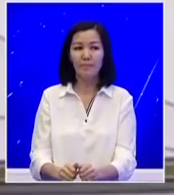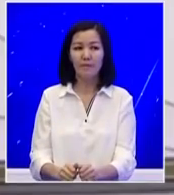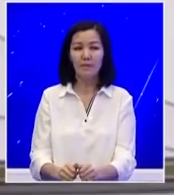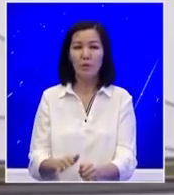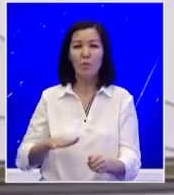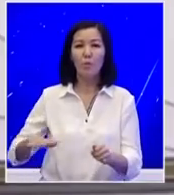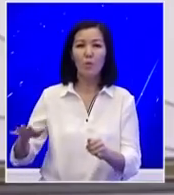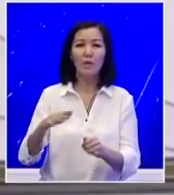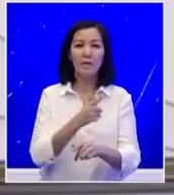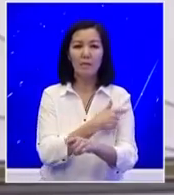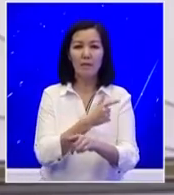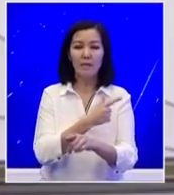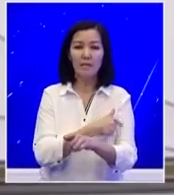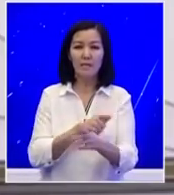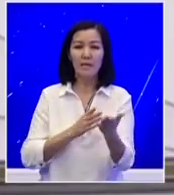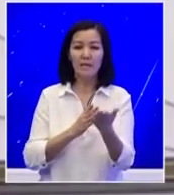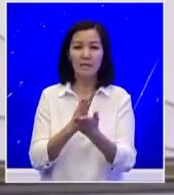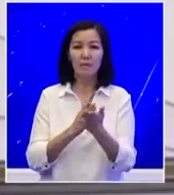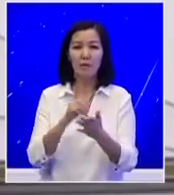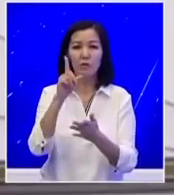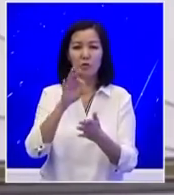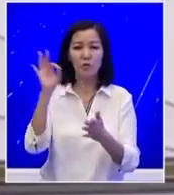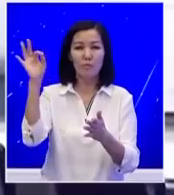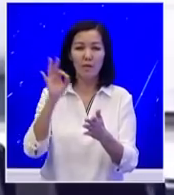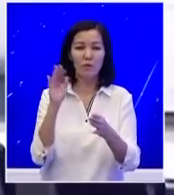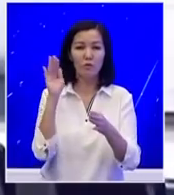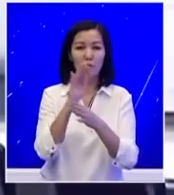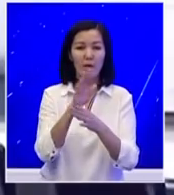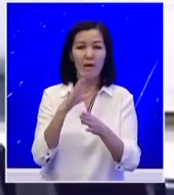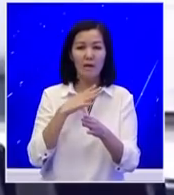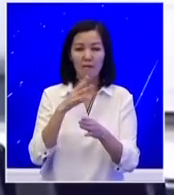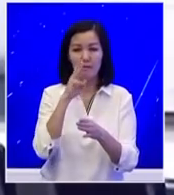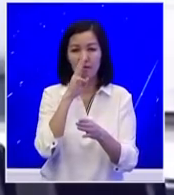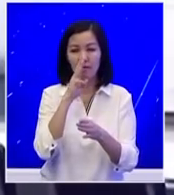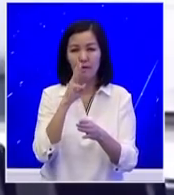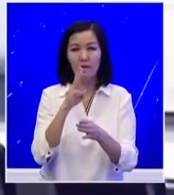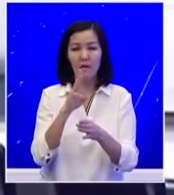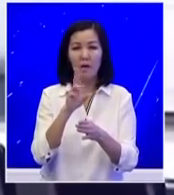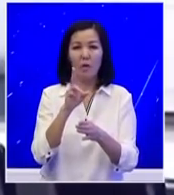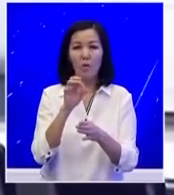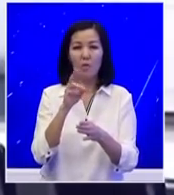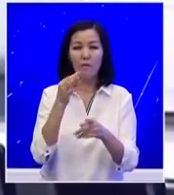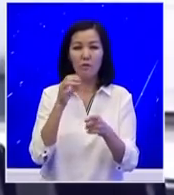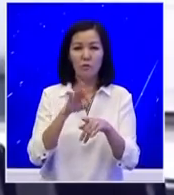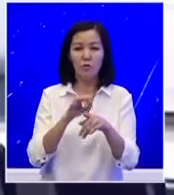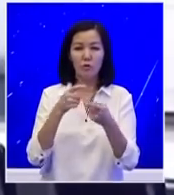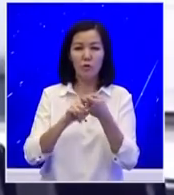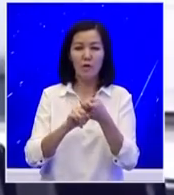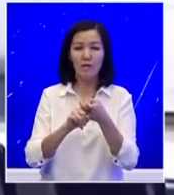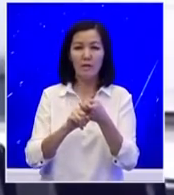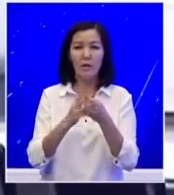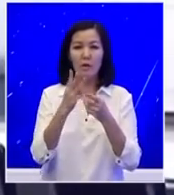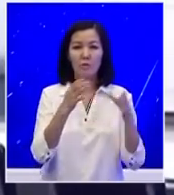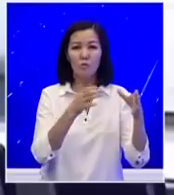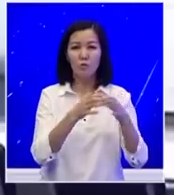Өңірдегі медициналық қызметкерлері 100% үстем ақы алды. Наурыз қызметкерлер COVID-19 жұқтыру қаупіне қарай 3